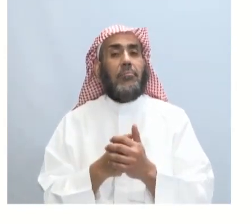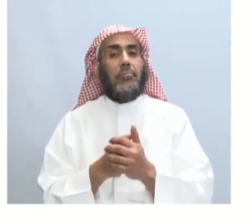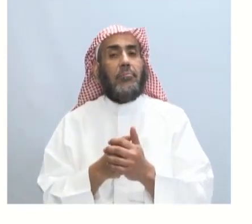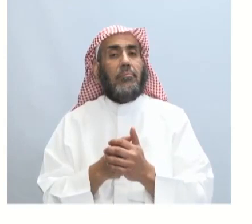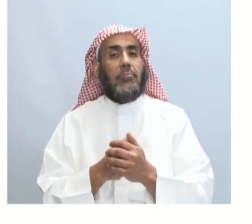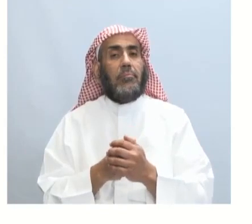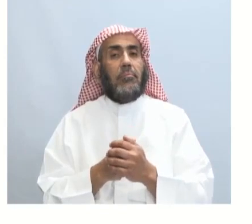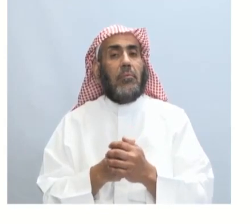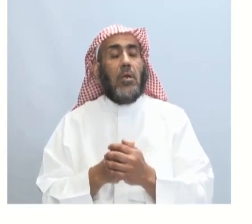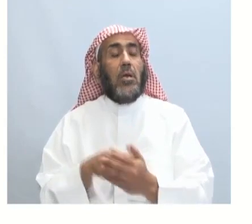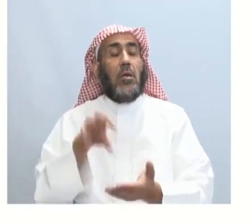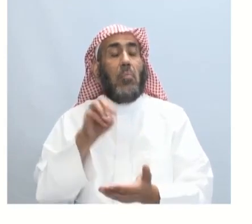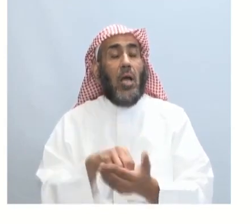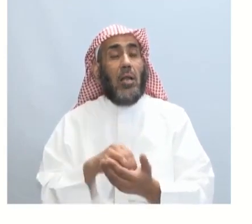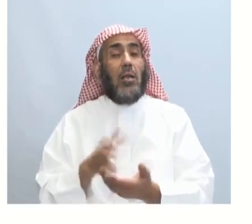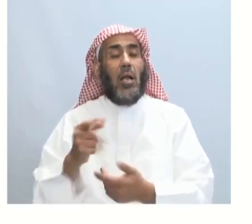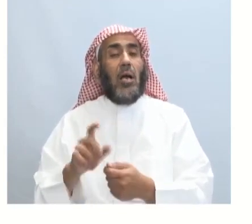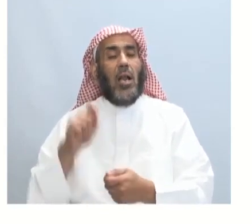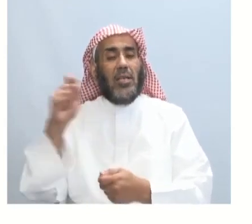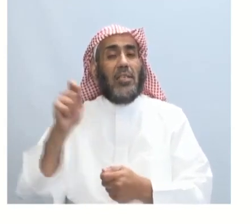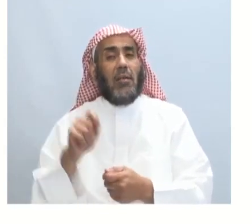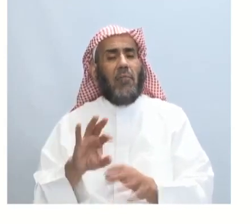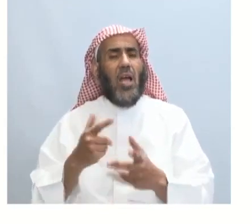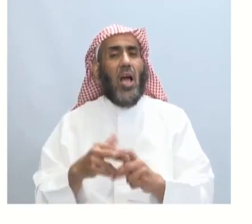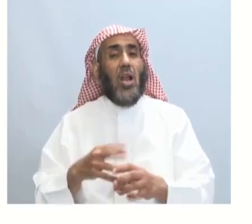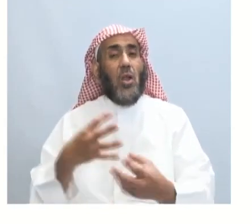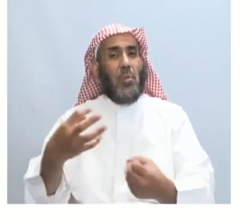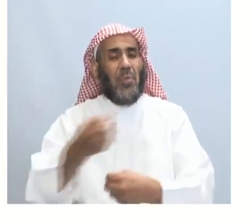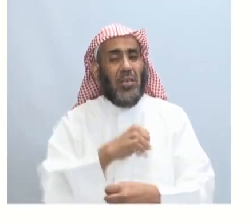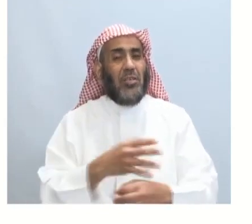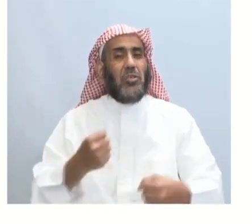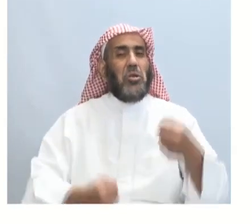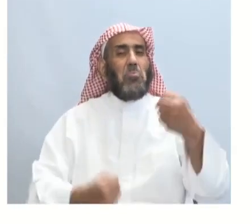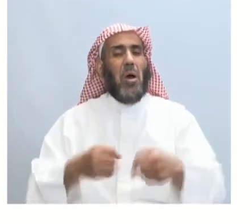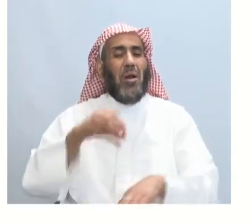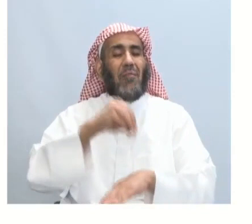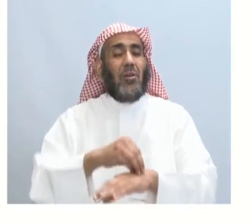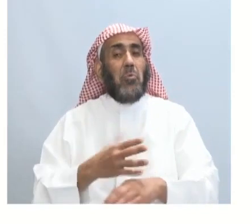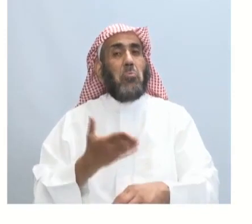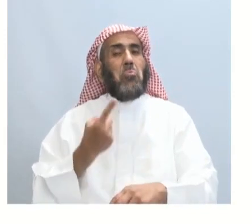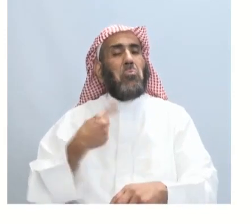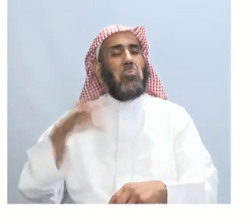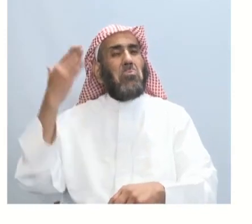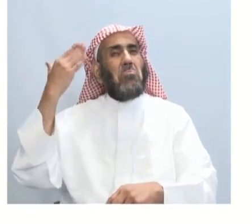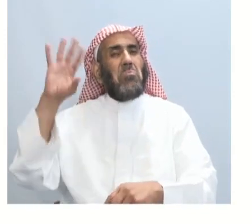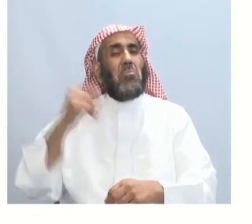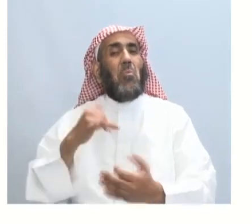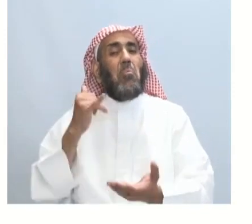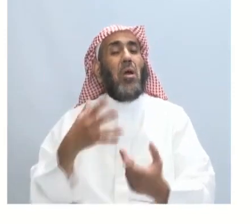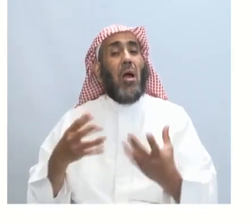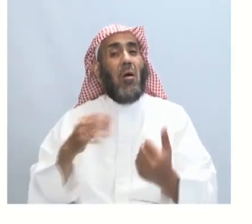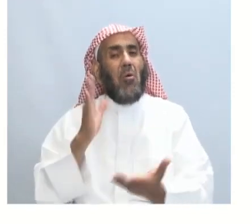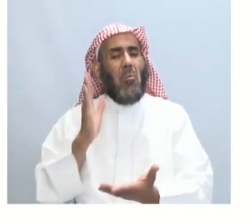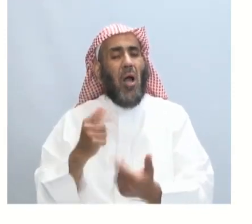التبين محل الحق العين الاصلي في حال امتلاك شخص لمركبه فانه يتمتع بح بحق عين